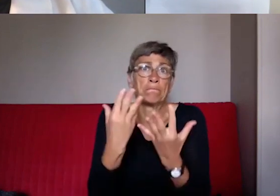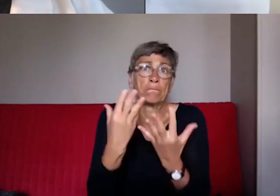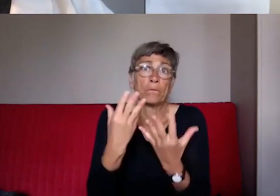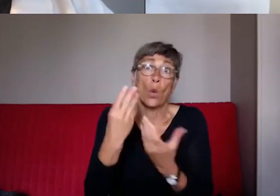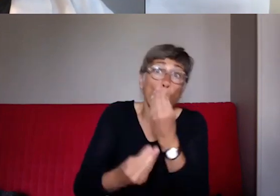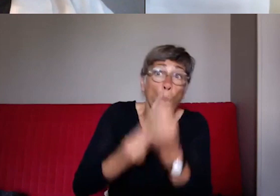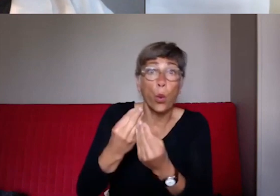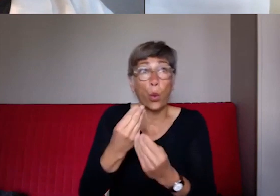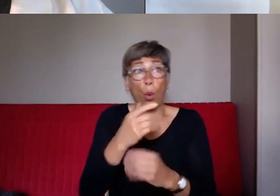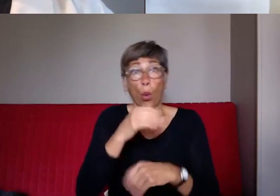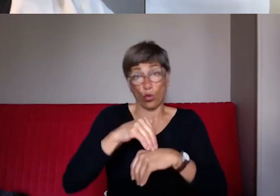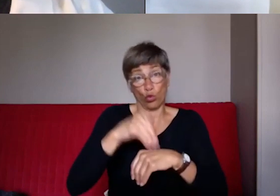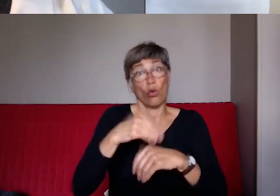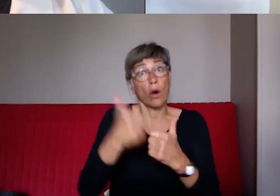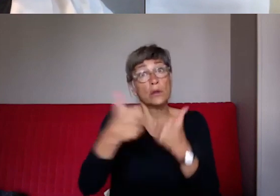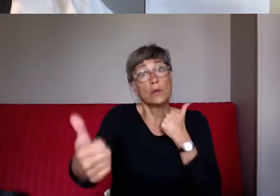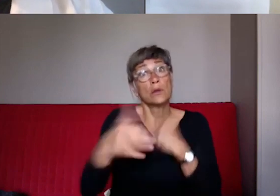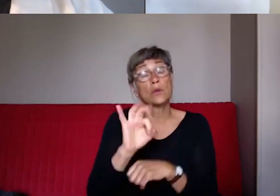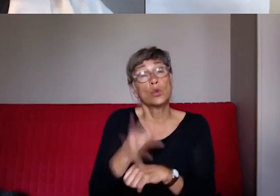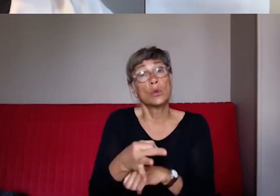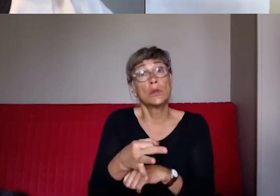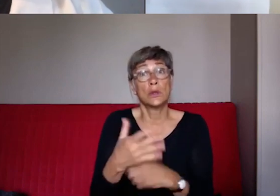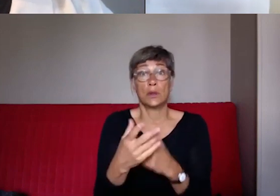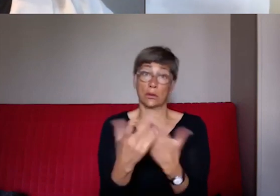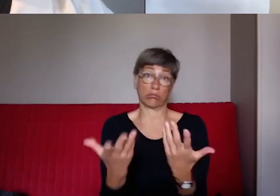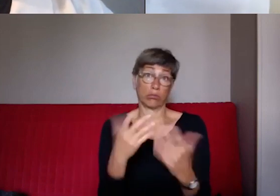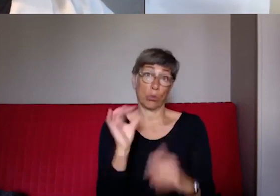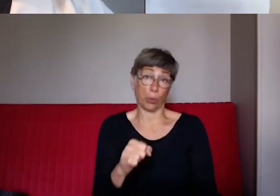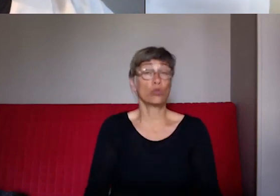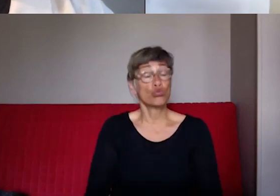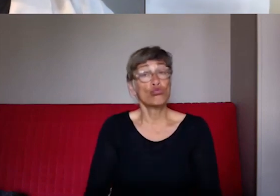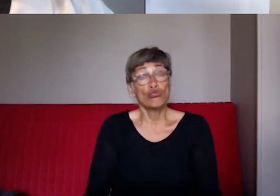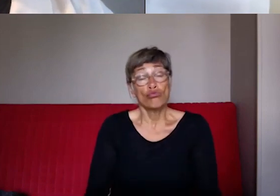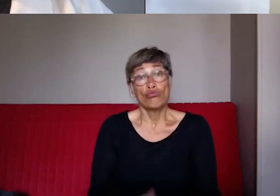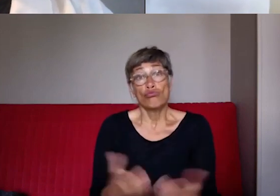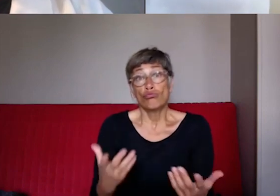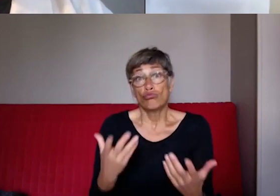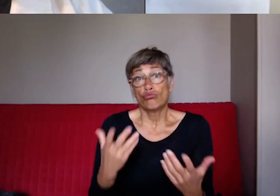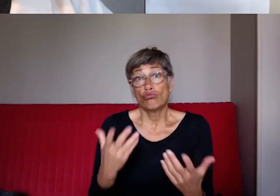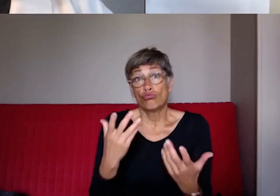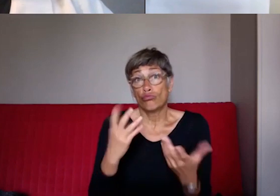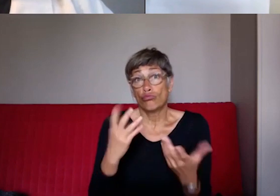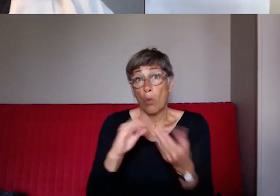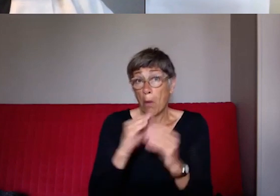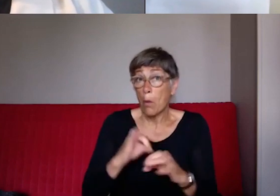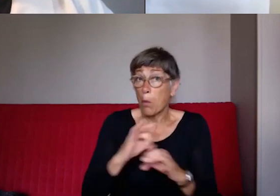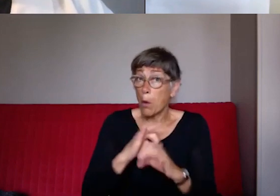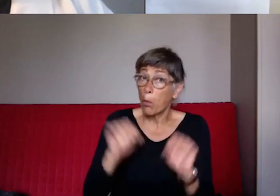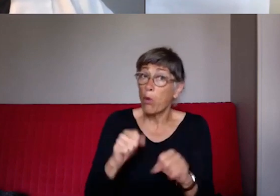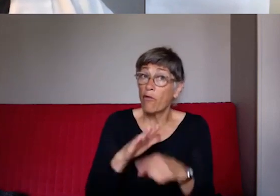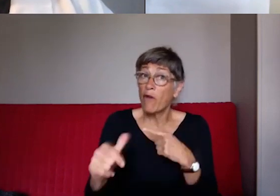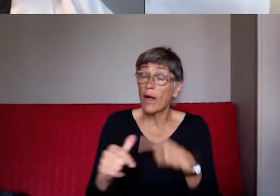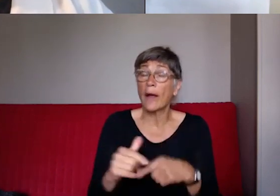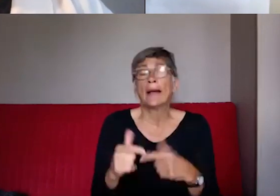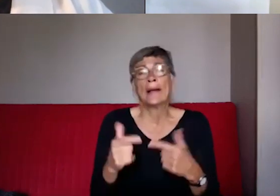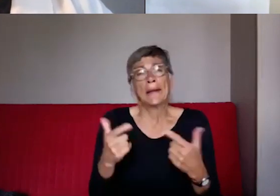font à distance, en face à face comme ça. Hein. Il n'y a pas de souci, c'est possible. Après, on peut le faire